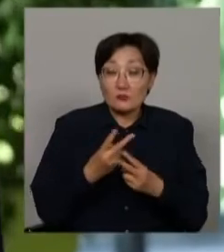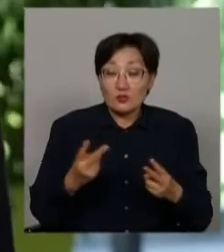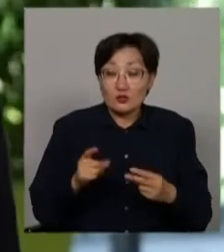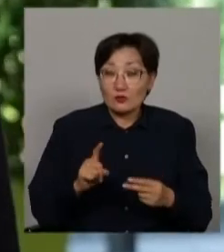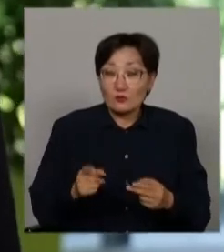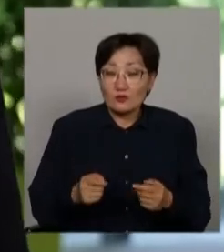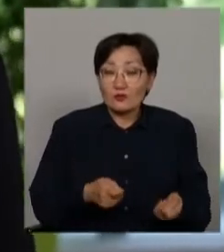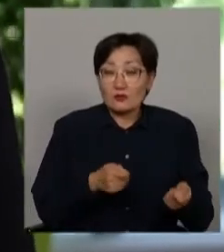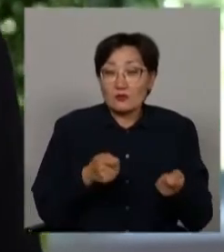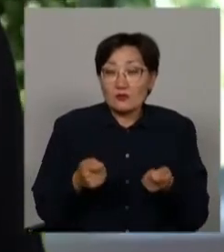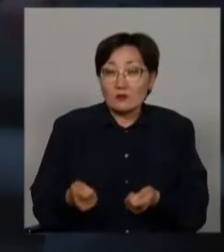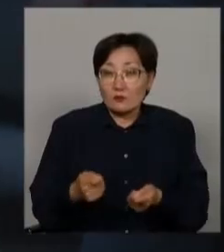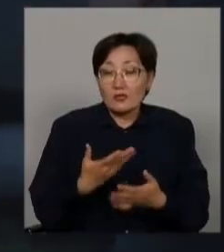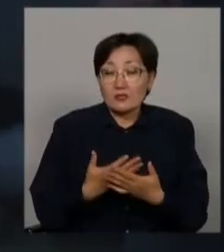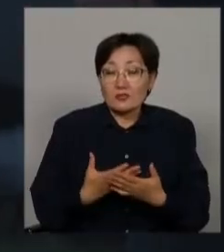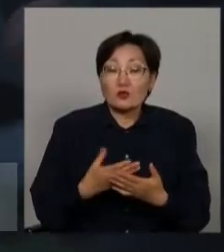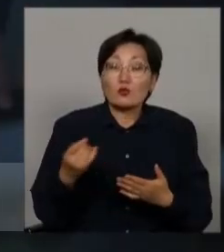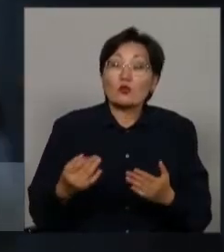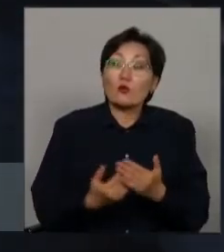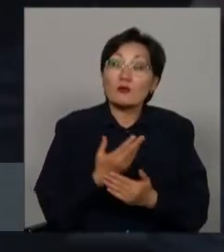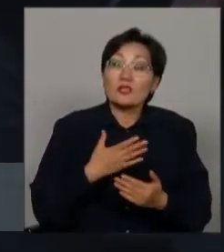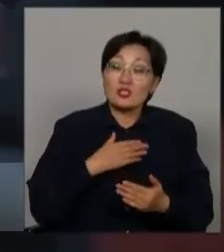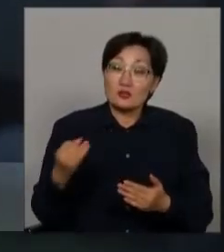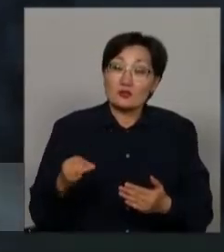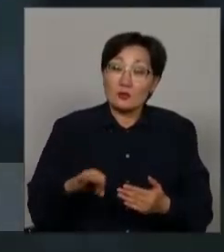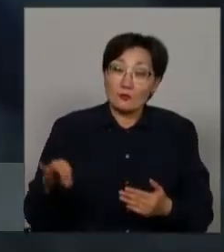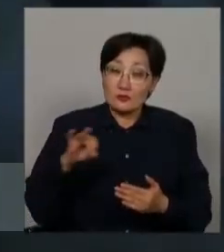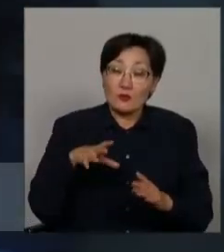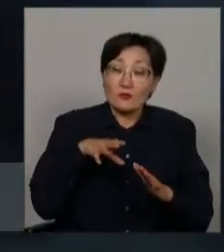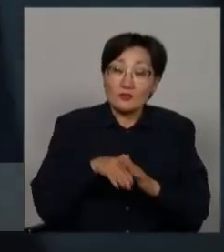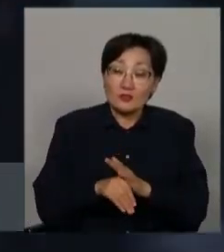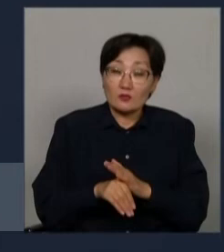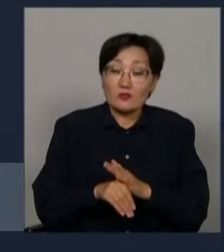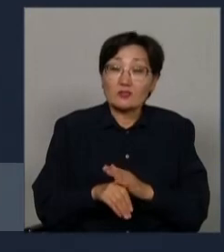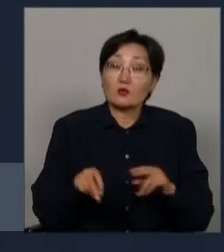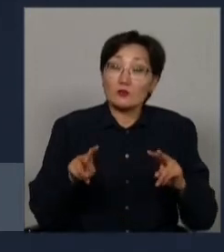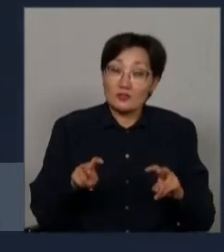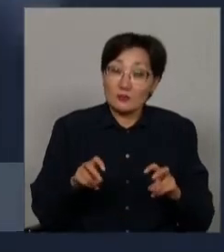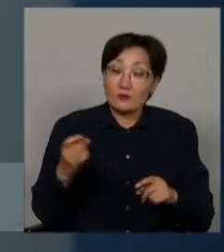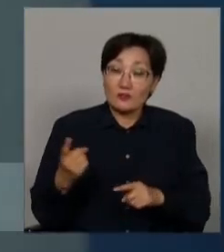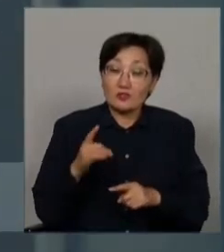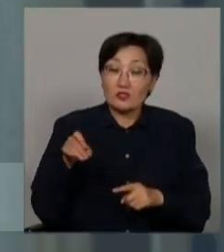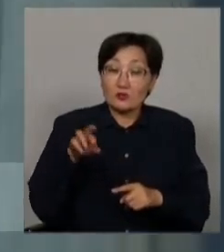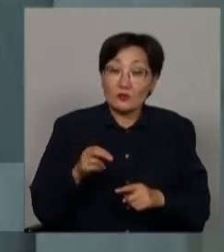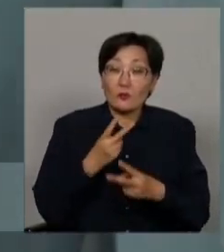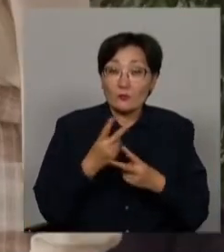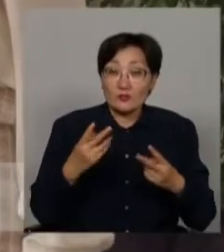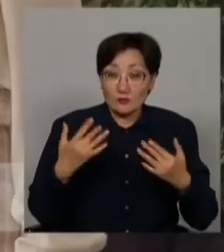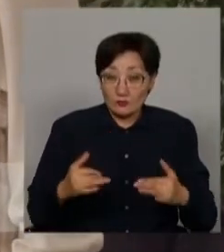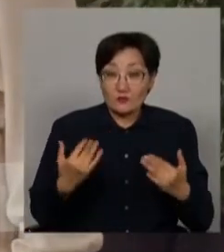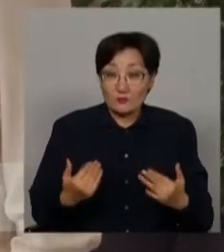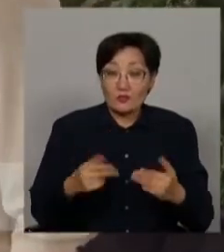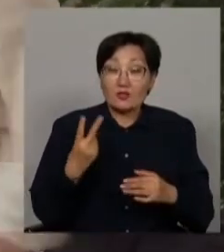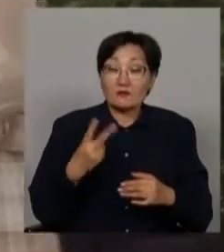они привносили новое в нашу историю. К слову, это еще один проект в копилку проектов «Салем Social Media». Первую серию зрители увидят уже сегодня